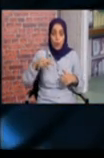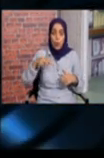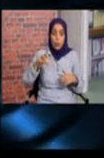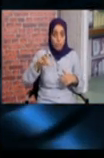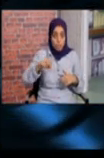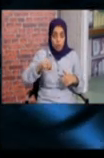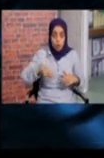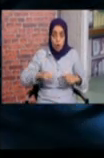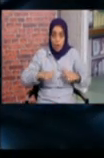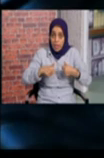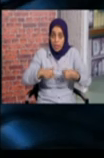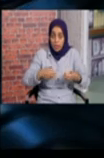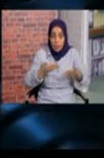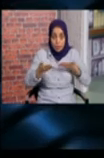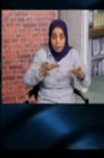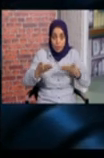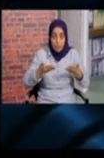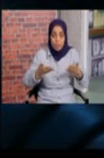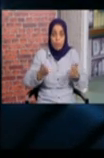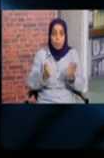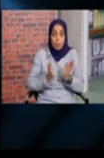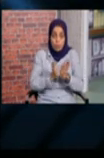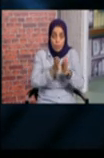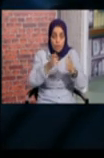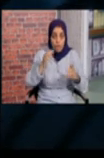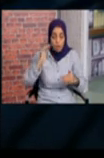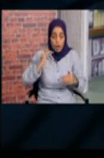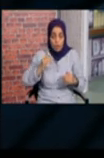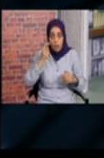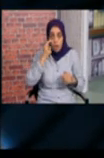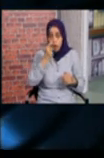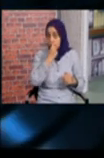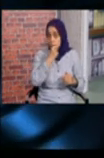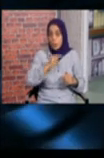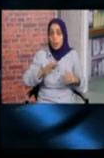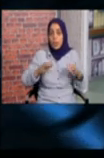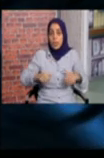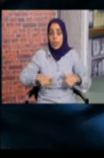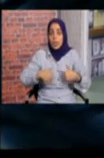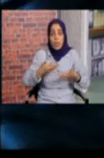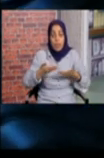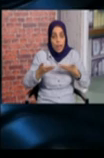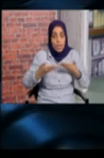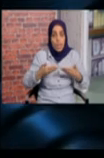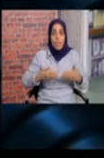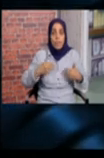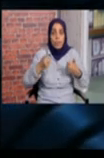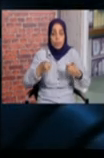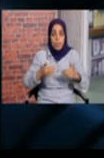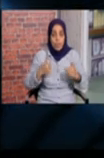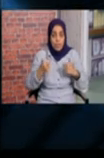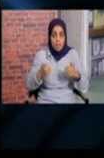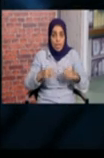بهدف مسيره الاتجاه العالمي لمكافحه مسببات ضعف وفقدان الابصار. الحقيقه ان كان في اتجاه